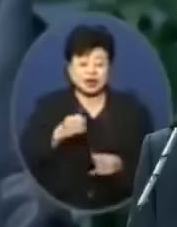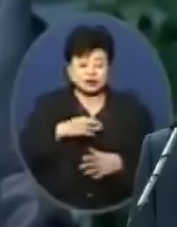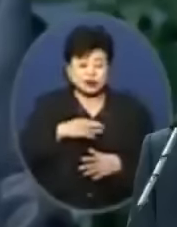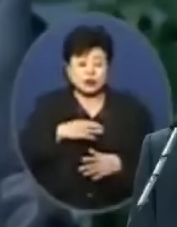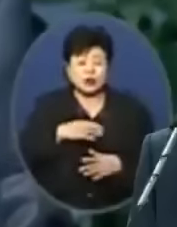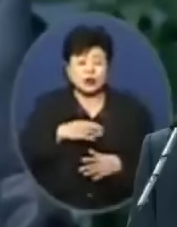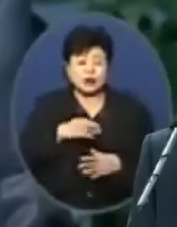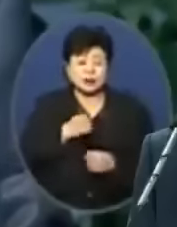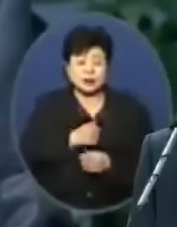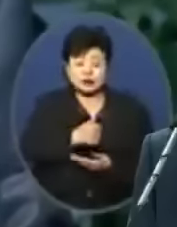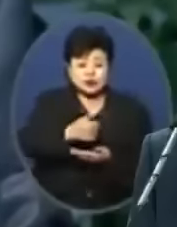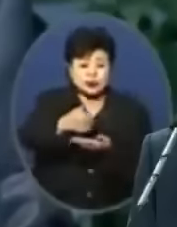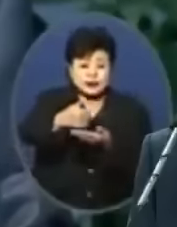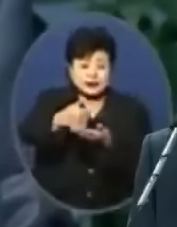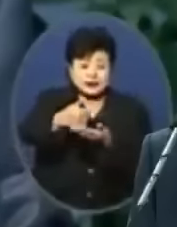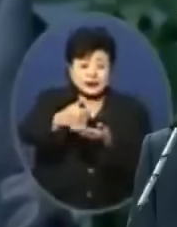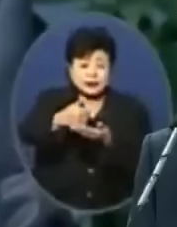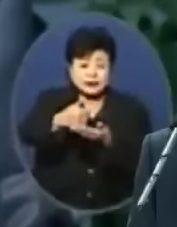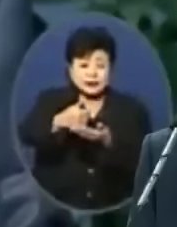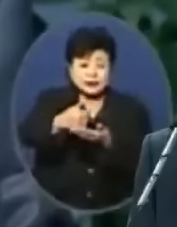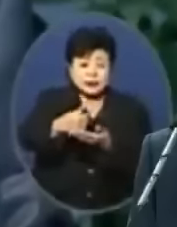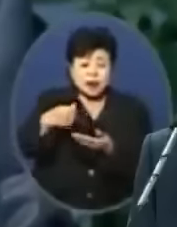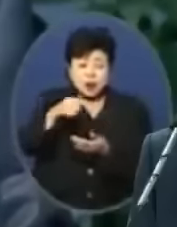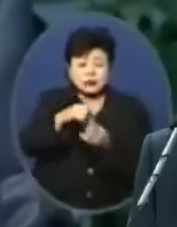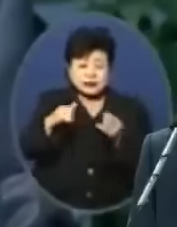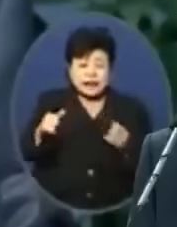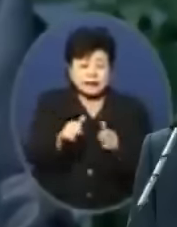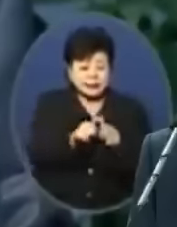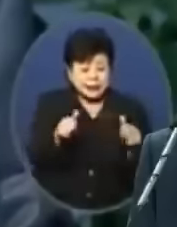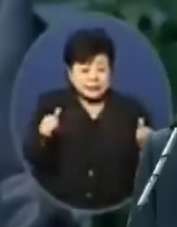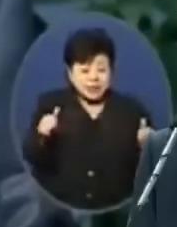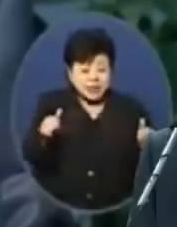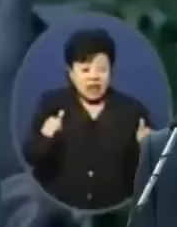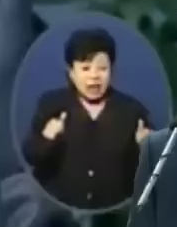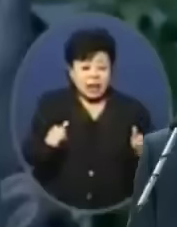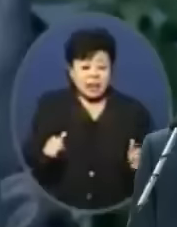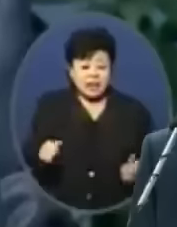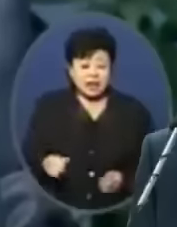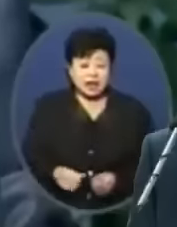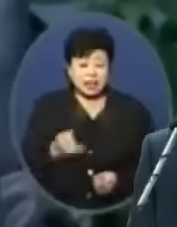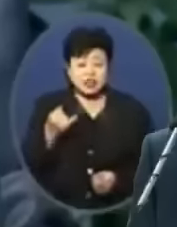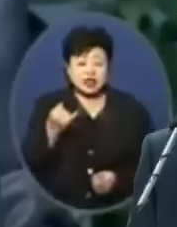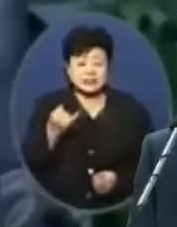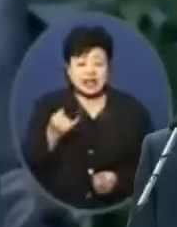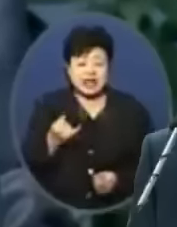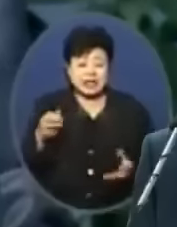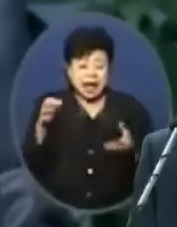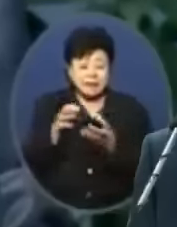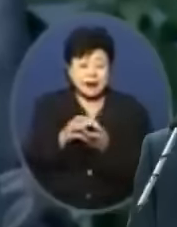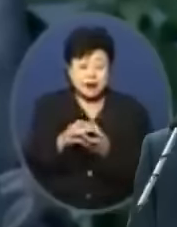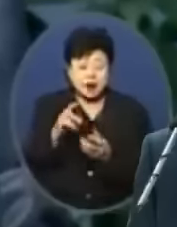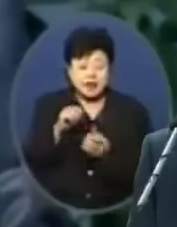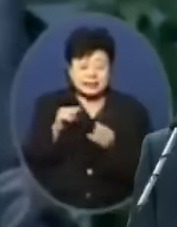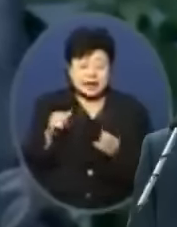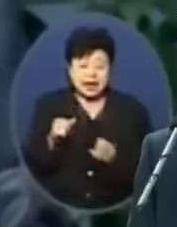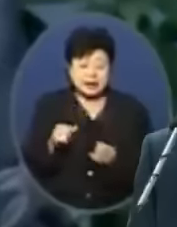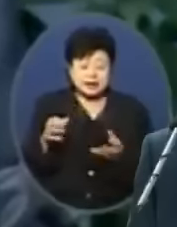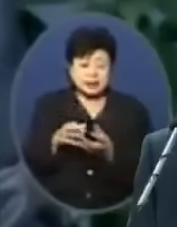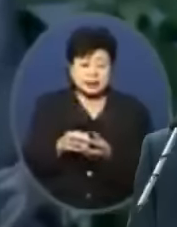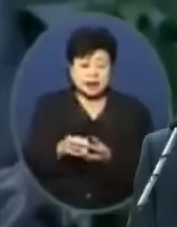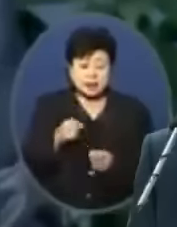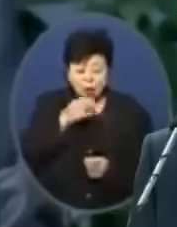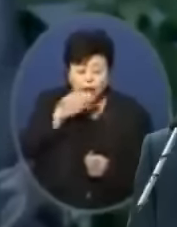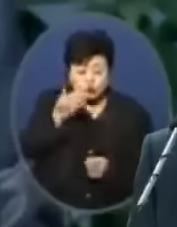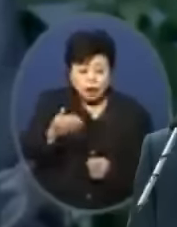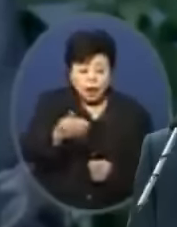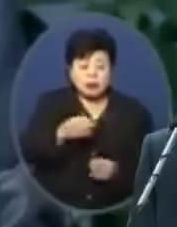두려워한 것은 주님이 5천 명이 되는 남자, 부녀 잡치면 만 명이 넘는 사람에게 먹을 것을 주라고 하니까 두려워하지